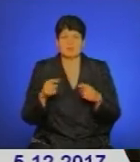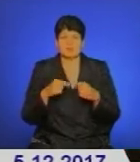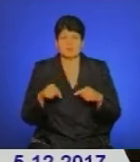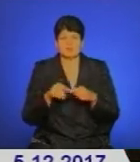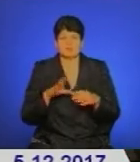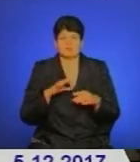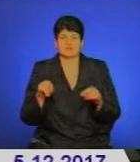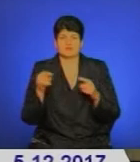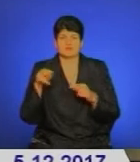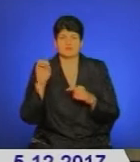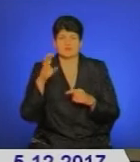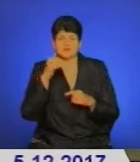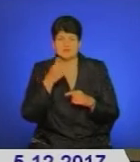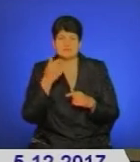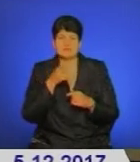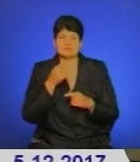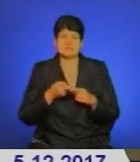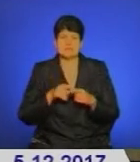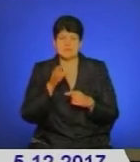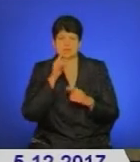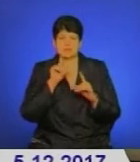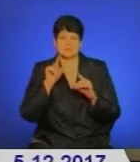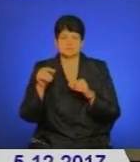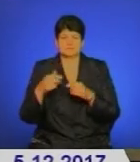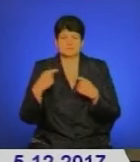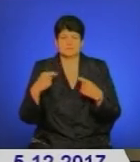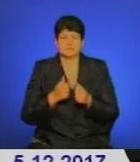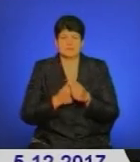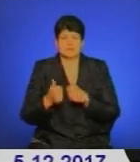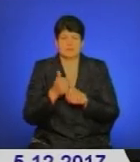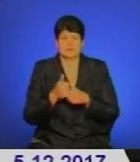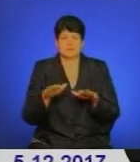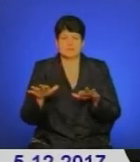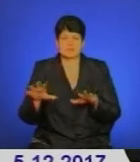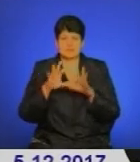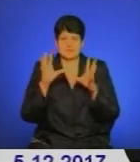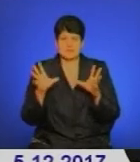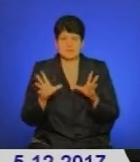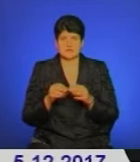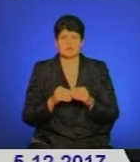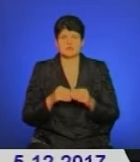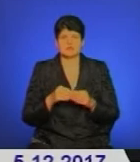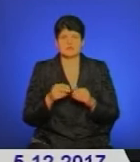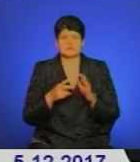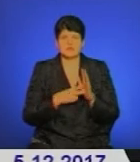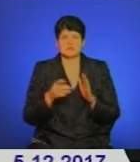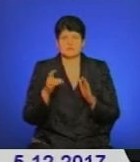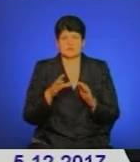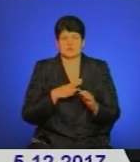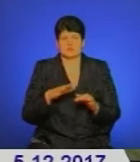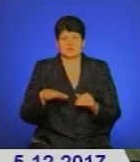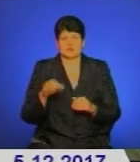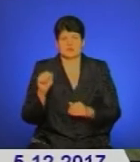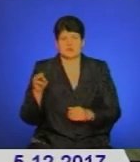2014 році. За цей час об'їздили передові позиції в Луганській, Донецькій областях. Загалом цьогоріч 17 разів побували в зоні